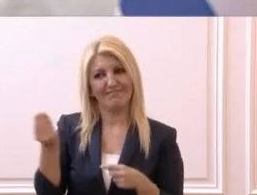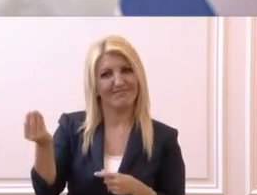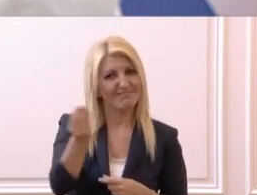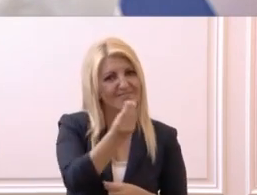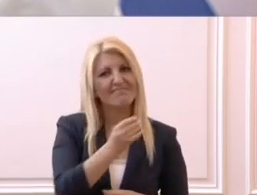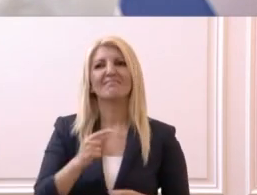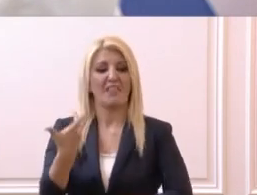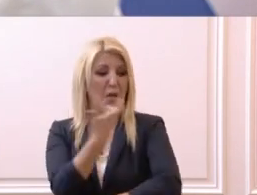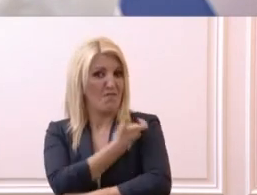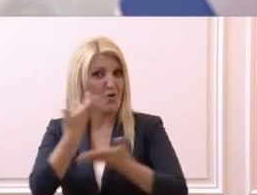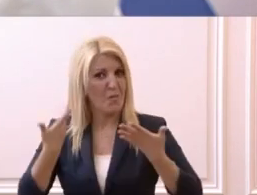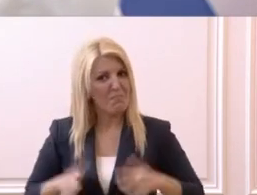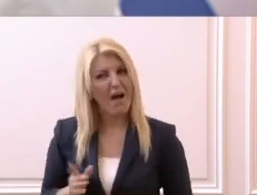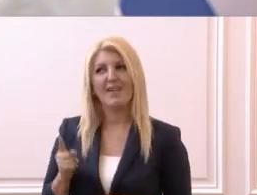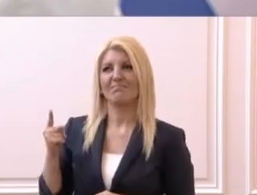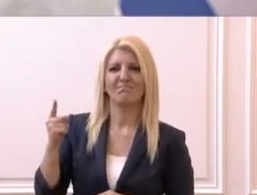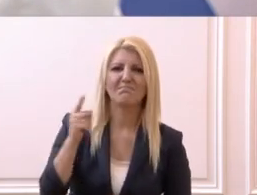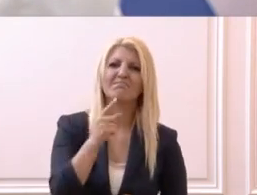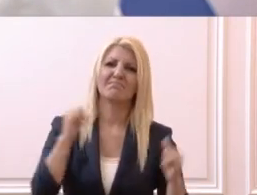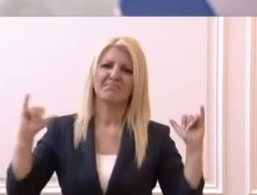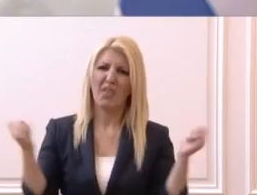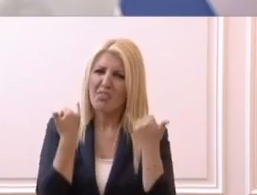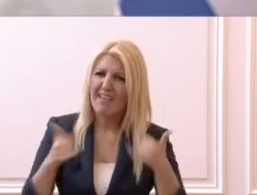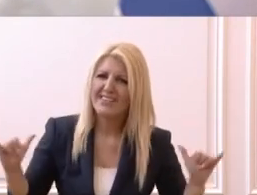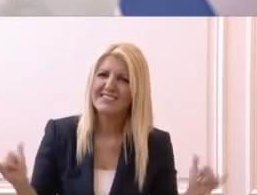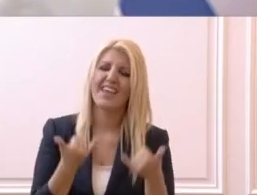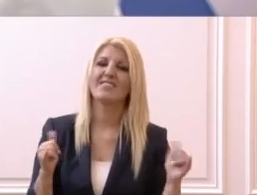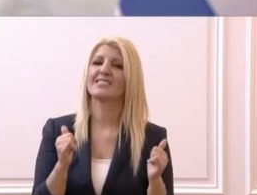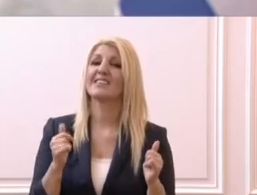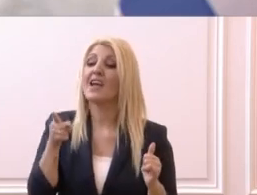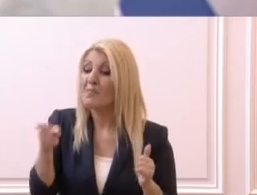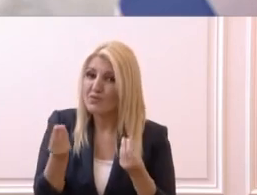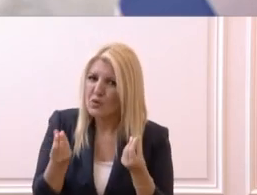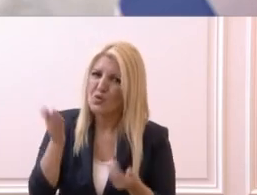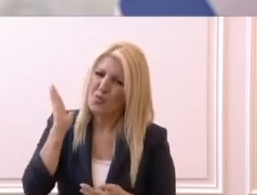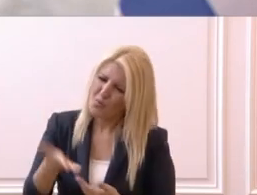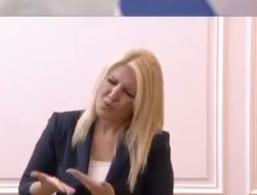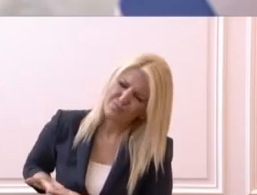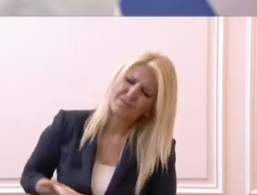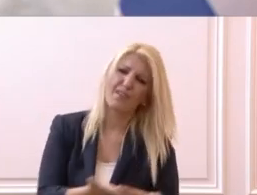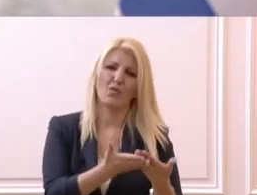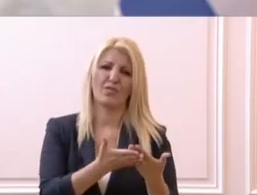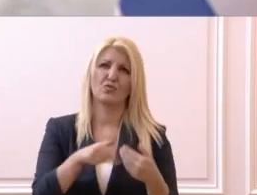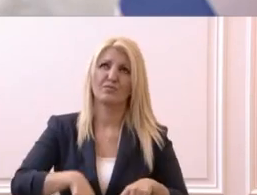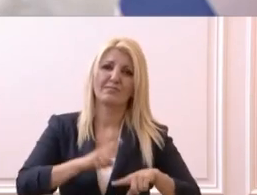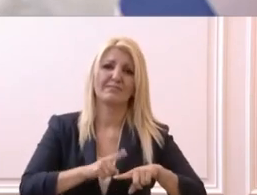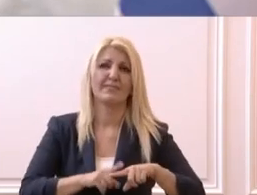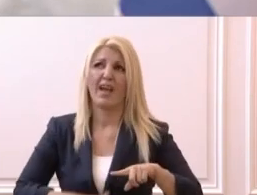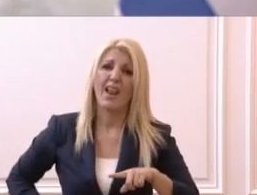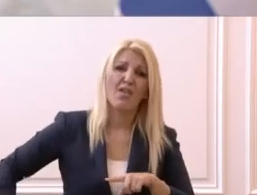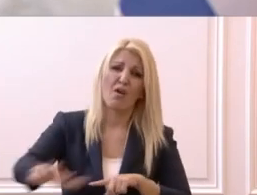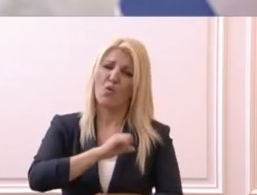να διασκεδάσουν, αλλά να συνδράμουν και με αυτόν τον τρόπο σε αυτή τη μεγάλη εθνική προσπάθεια που κάνουμε